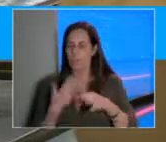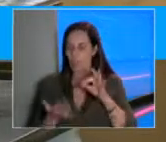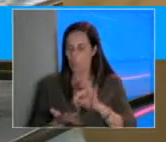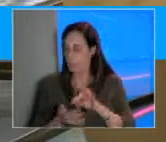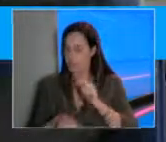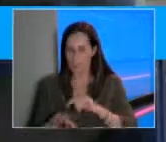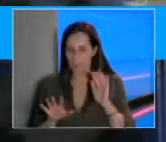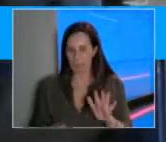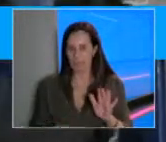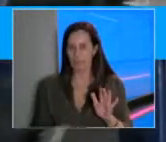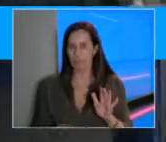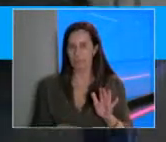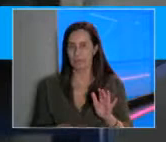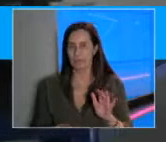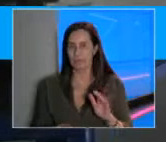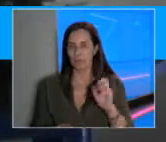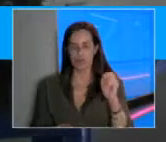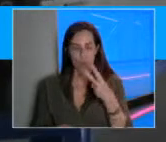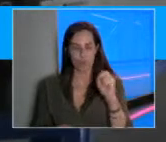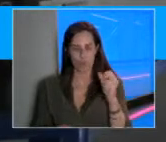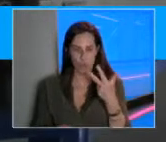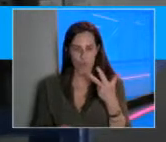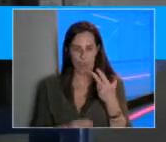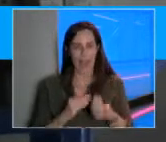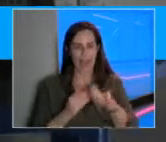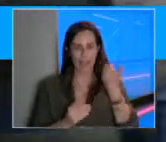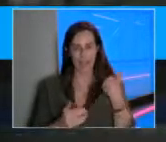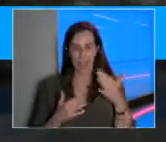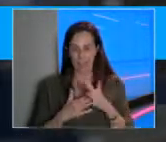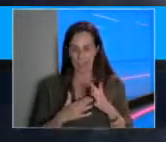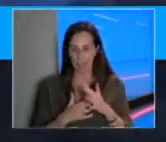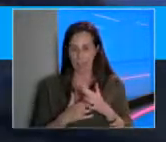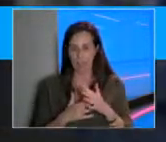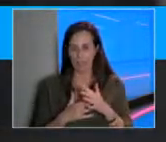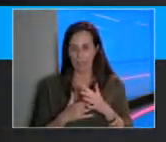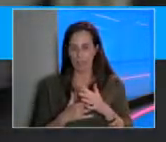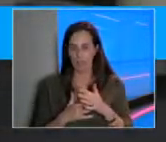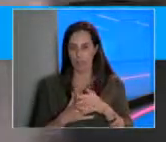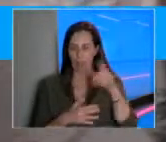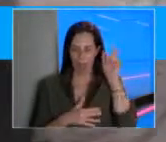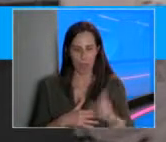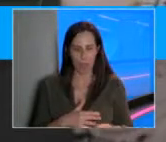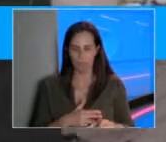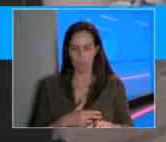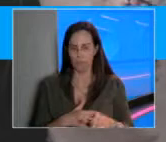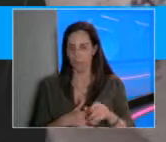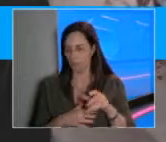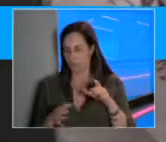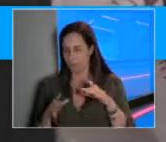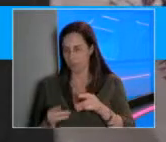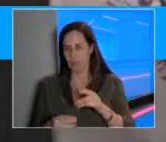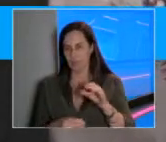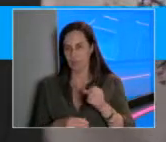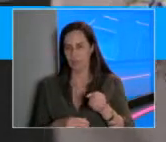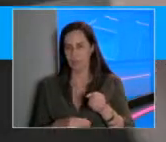נקודת זמן, לפחות שבועיים או שלושה לפני הבדיקה, נפגש אותו אדם בווירוס